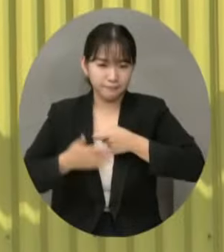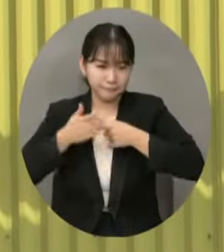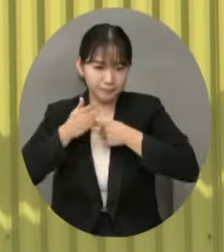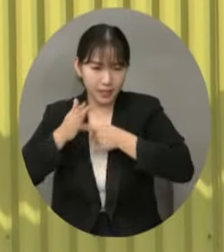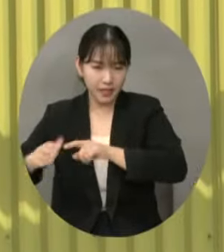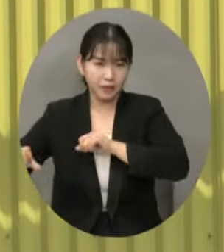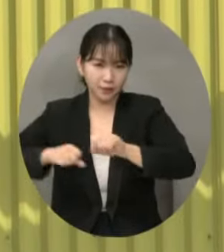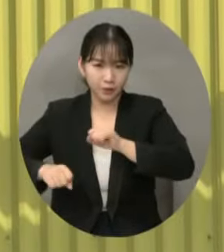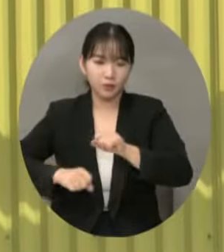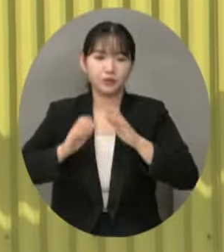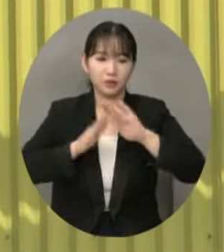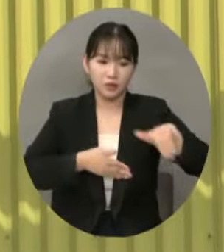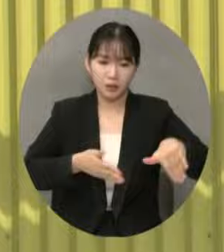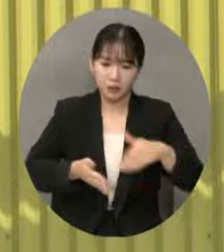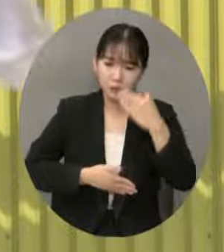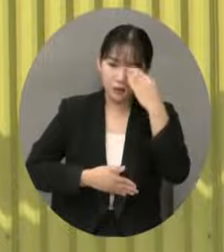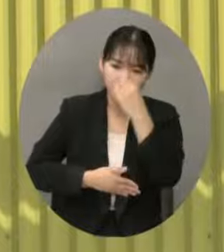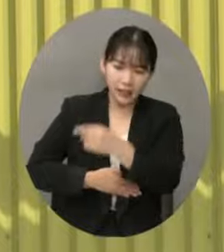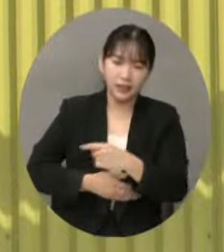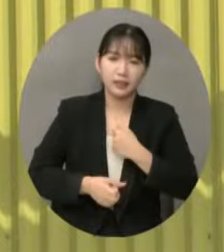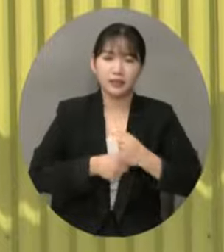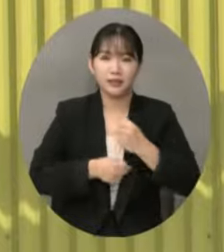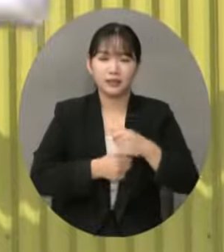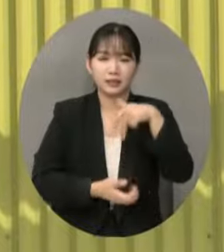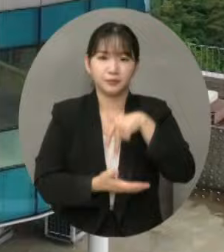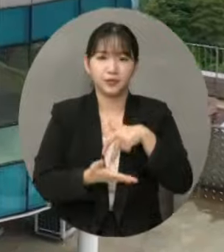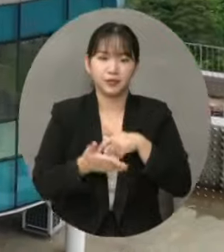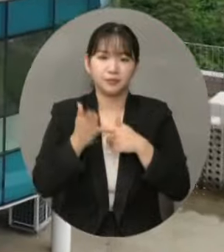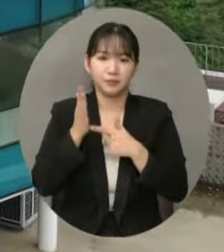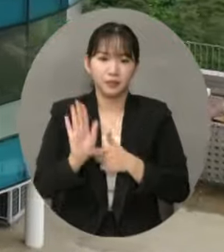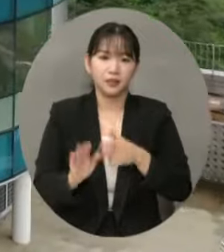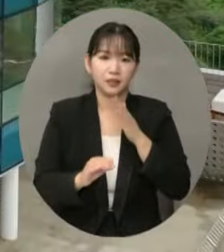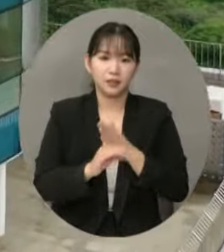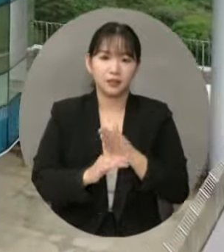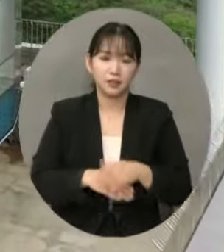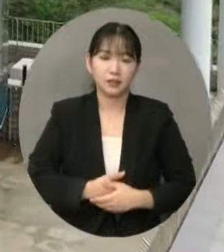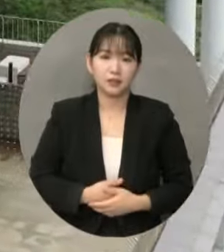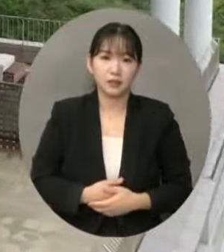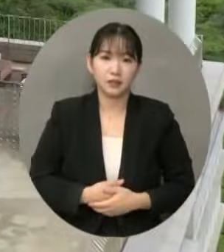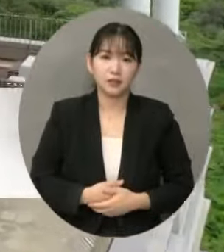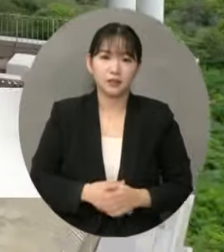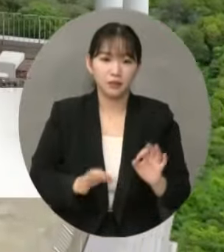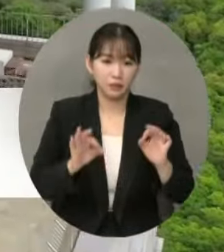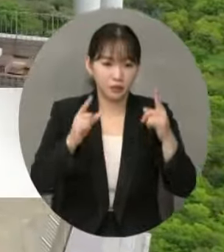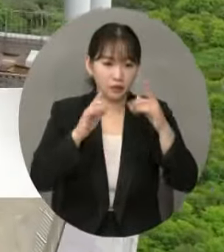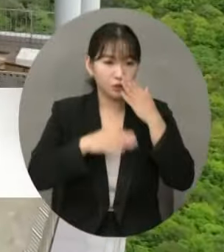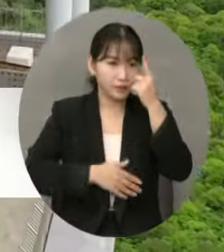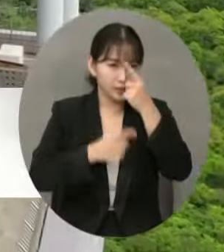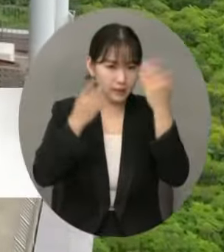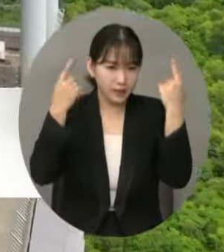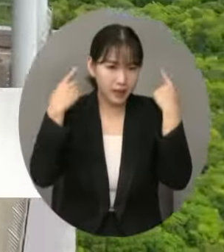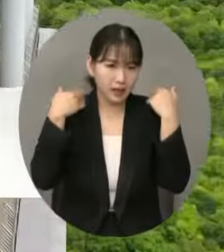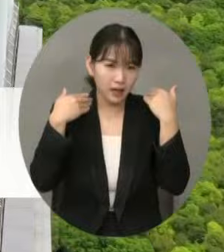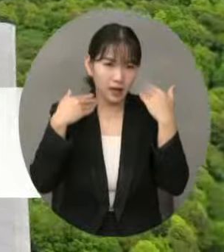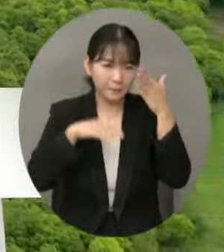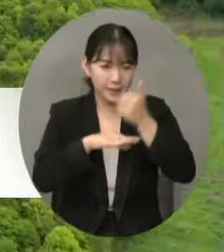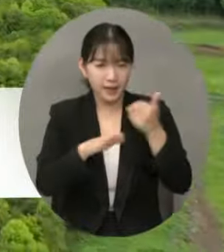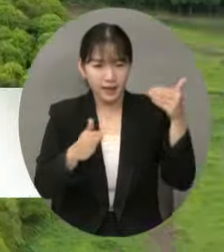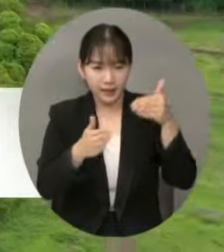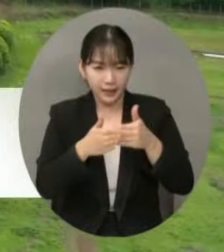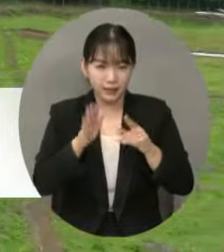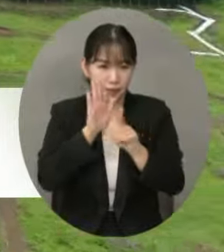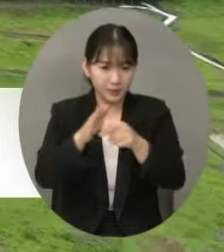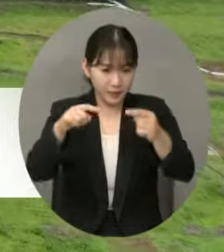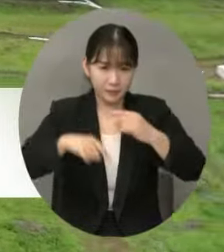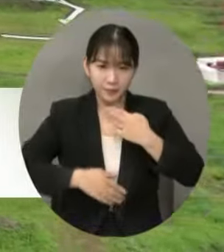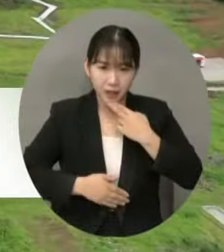이어지면서 전라남도도 난처한 입장을 감추지 못하고 있습니다. 그러면서 순천대가 끝까지 공모에 불참할 경우